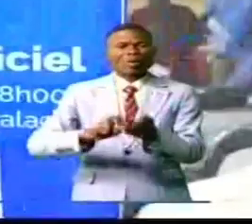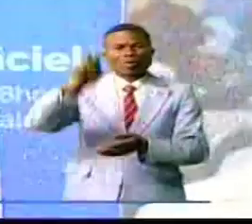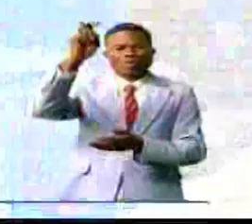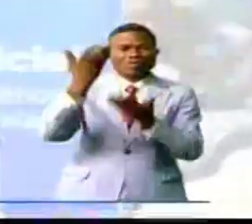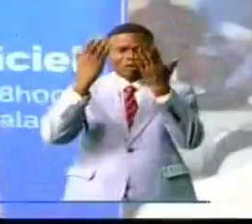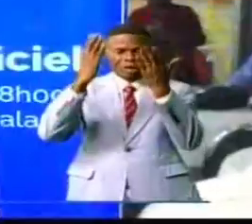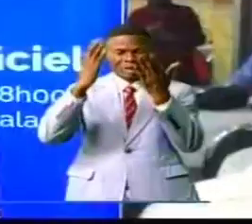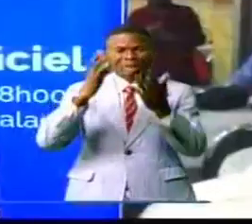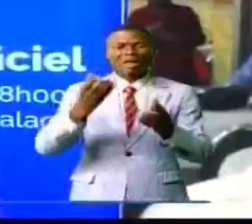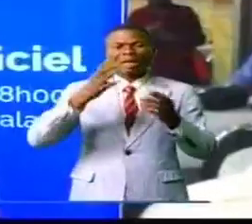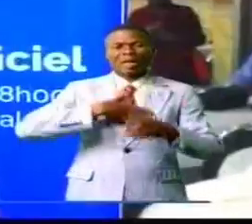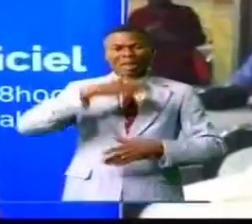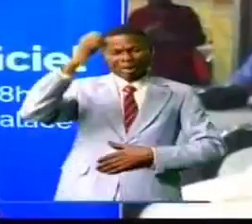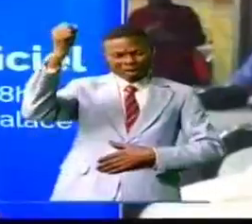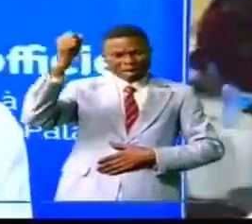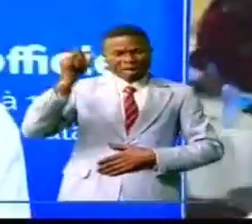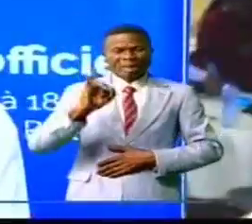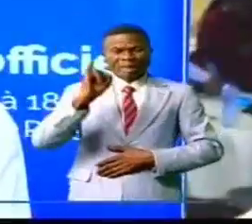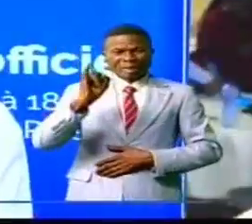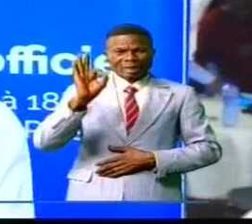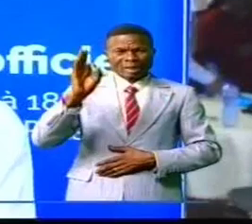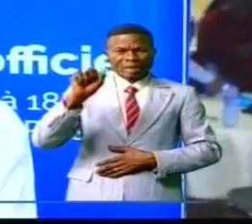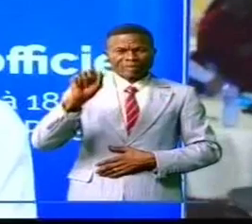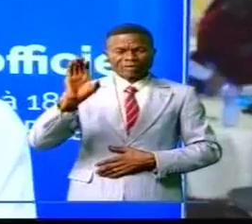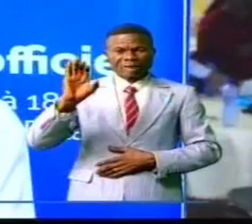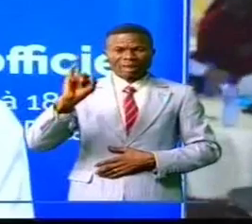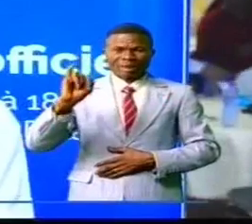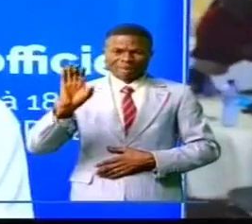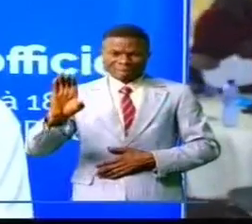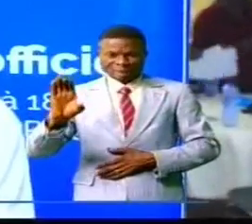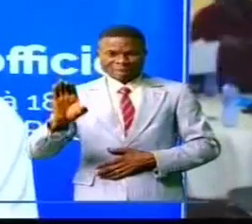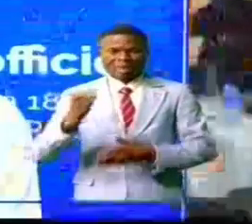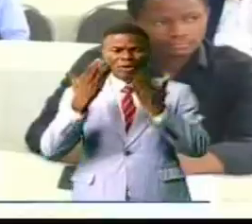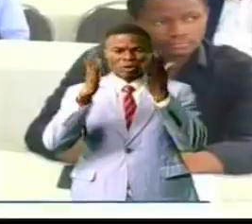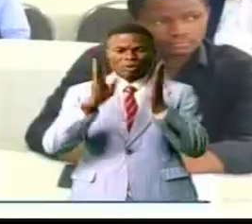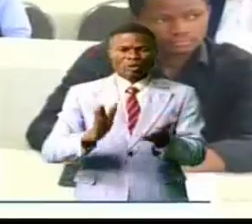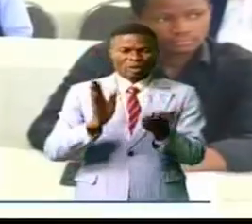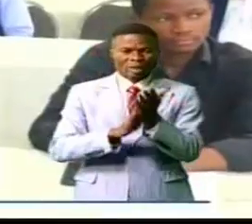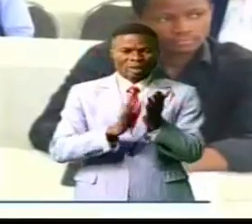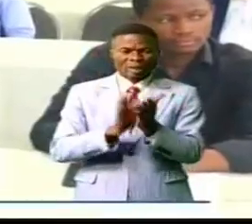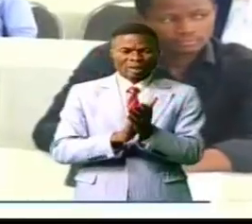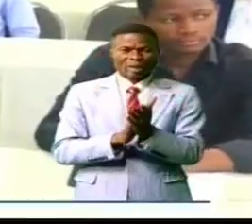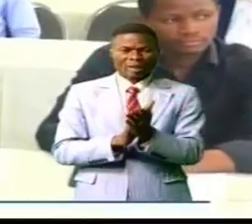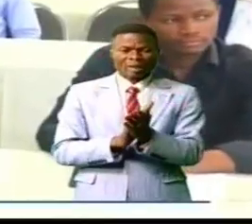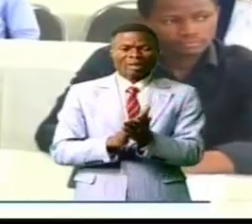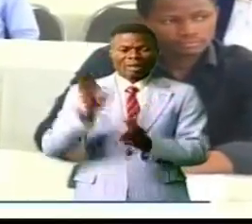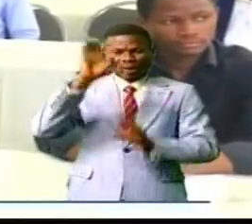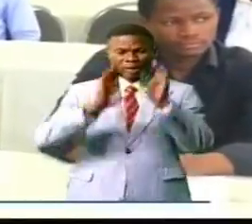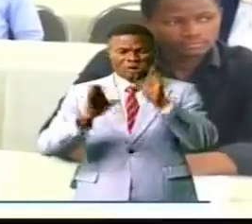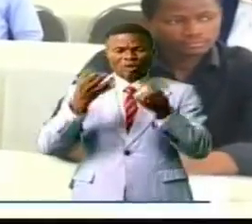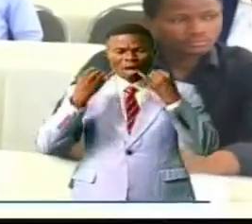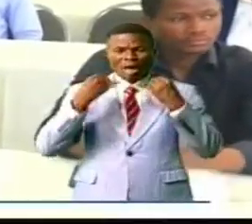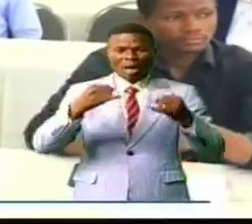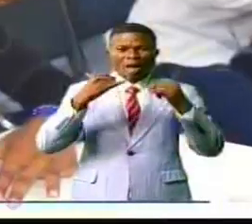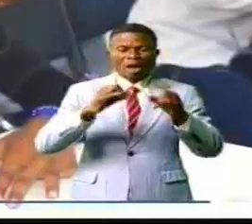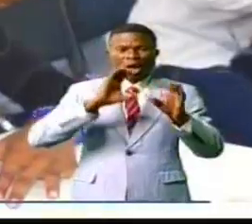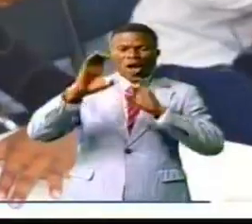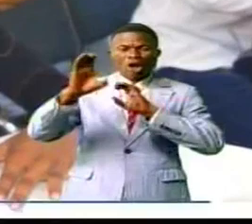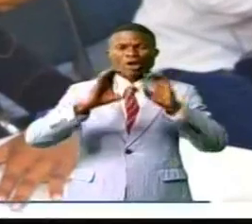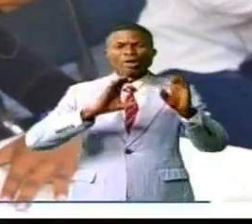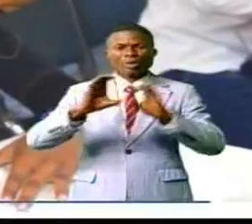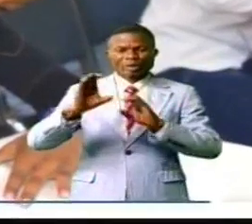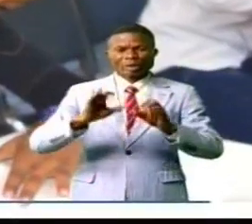étudiants précisément de l'IFASIC. Ketia Masereka, étudiante à l'Institut facultaire des sciences de l'information et la